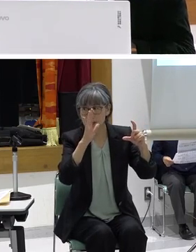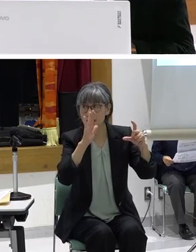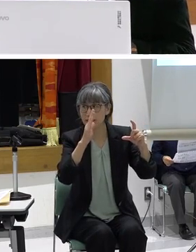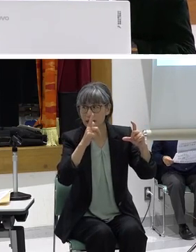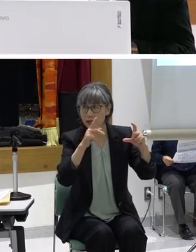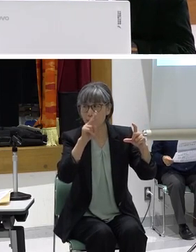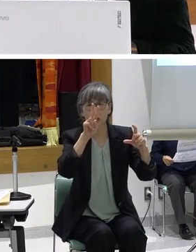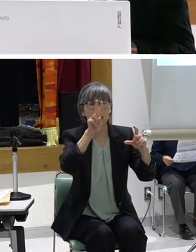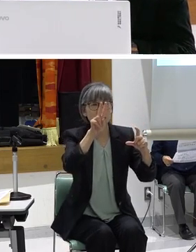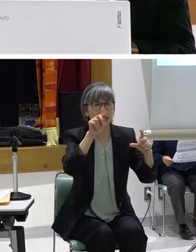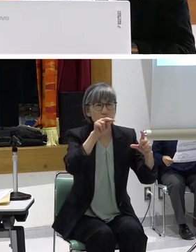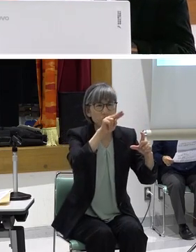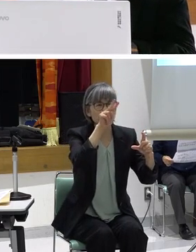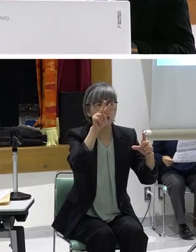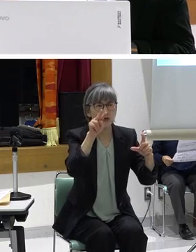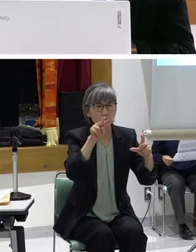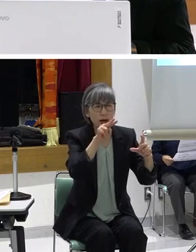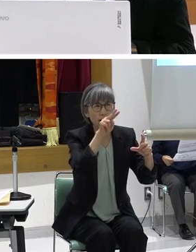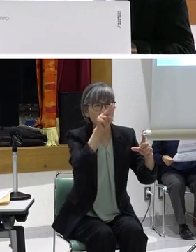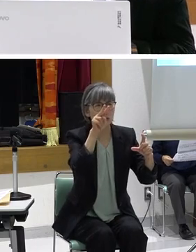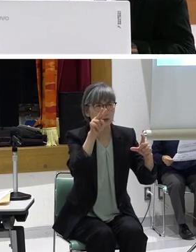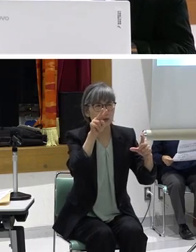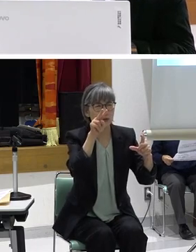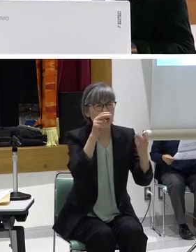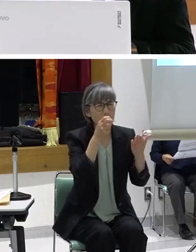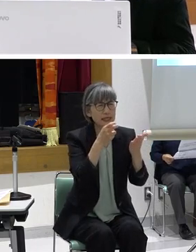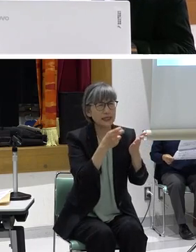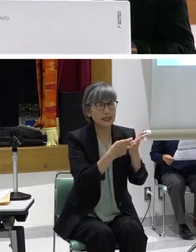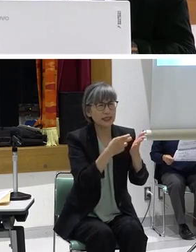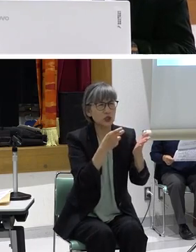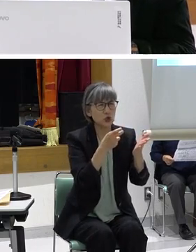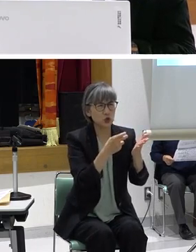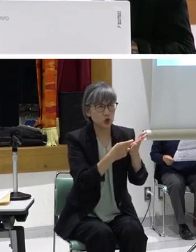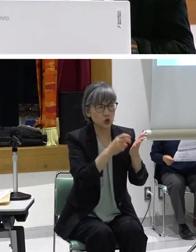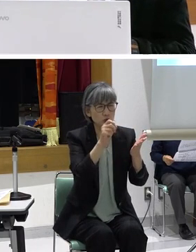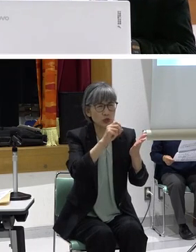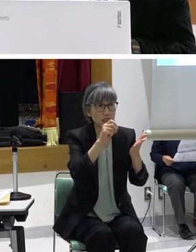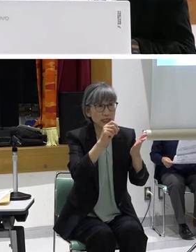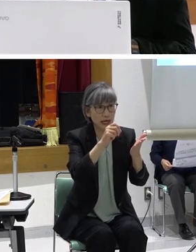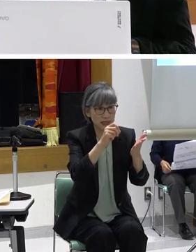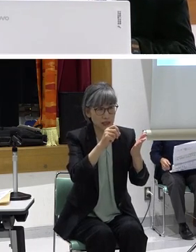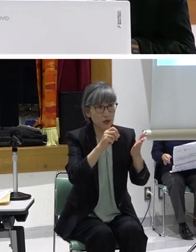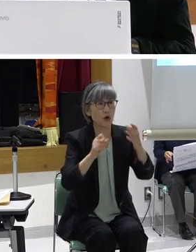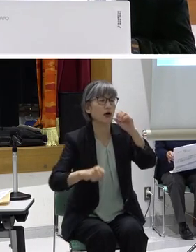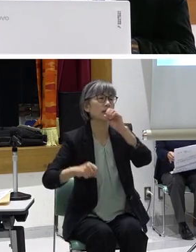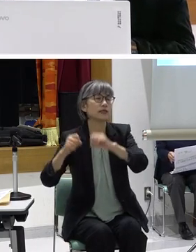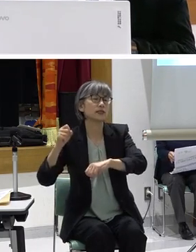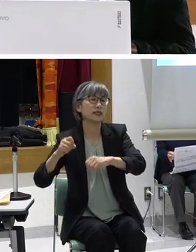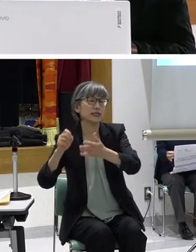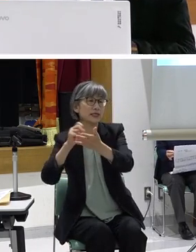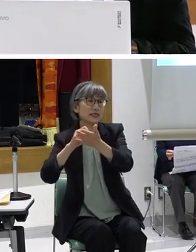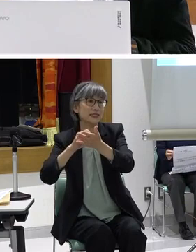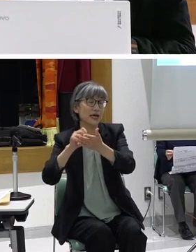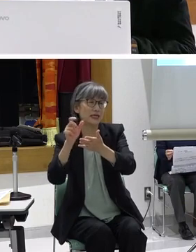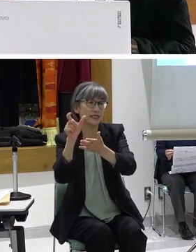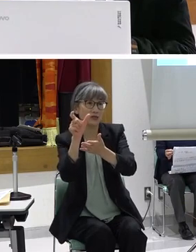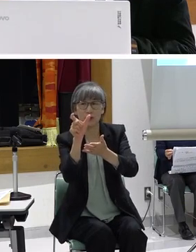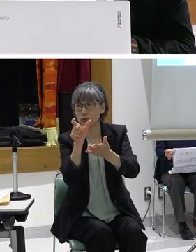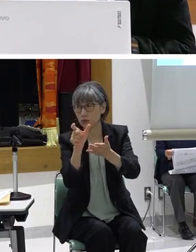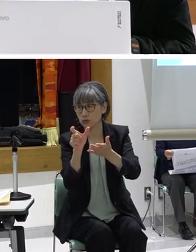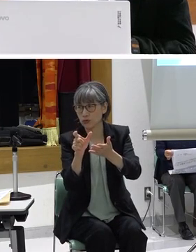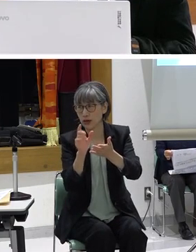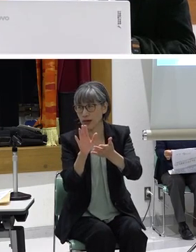丸、必須記載事項というのと任意記載事項、一重丸が任意記載事項なん